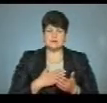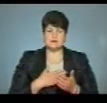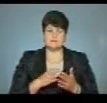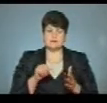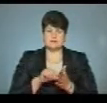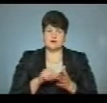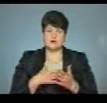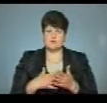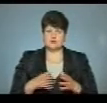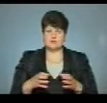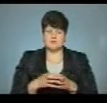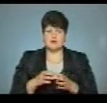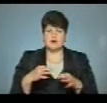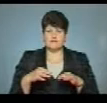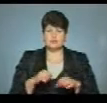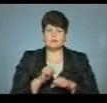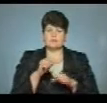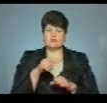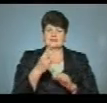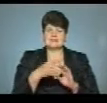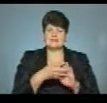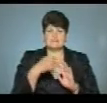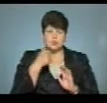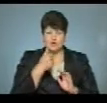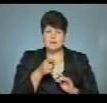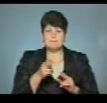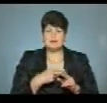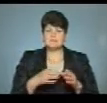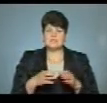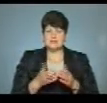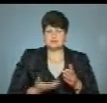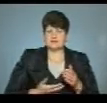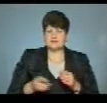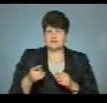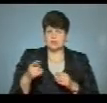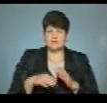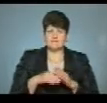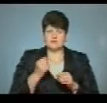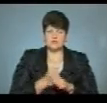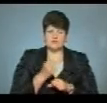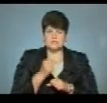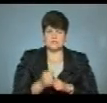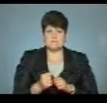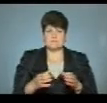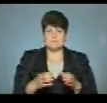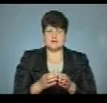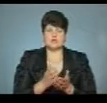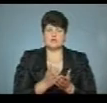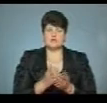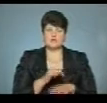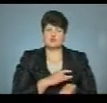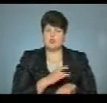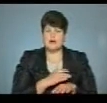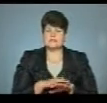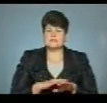«Автомайдан» Ігоря Васильєва, йому 39 років. Безпартійний, проживає в Тернополі, на вибори висунутий партією «Слуга народу». За